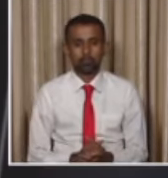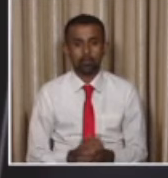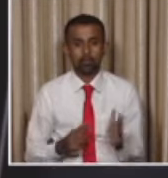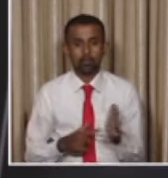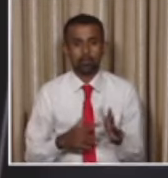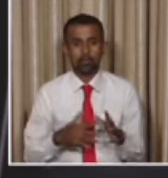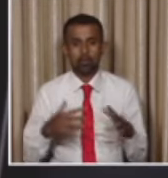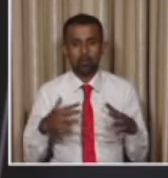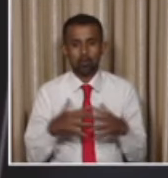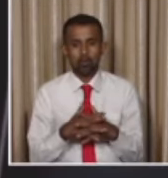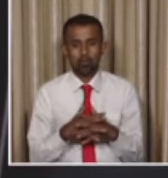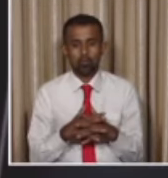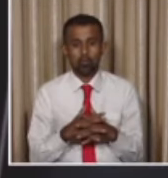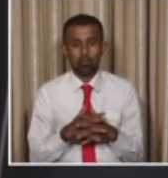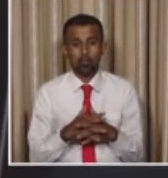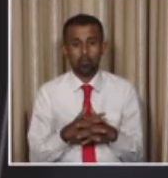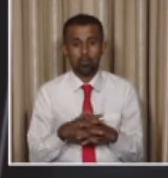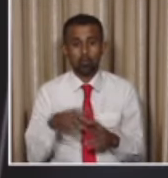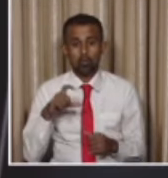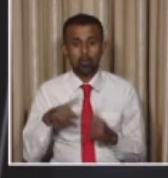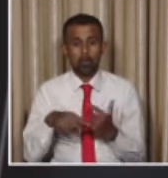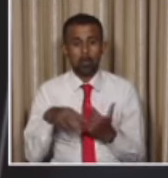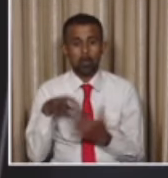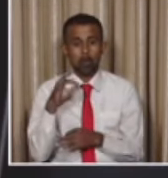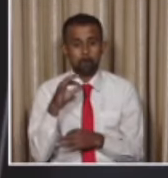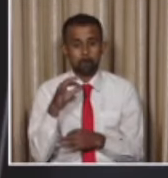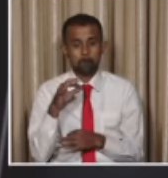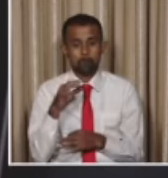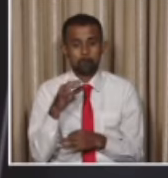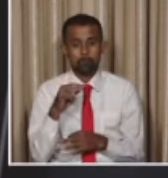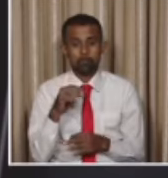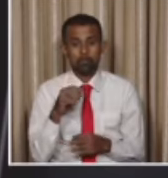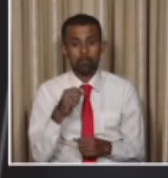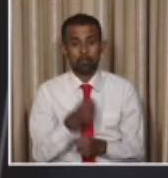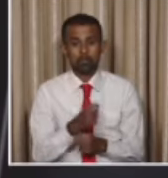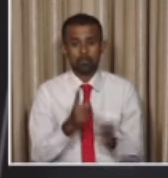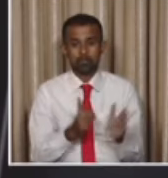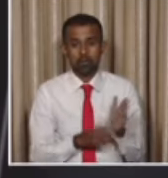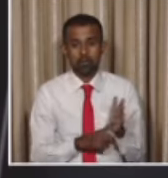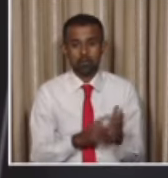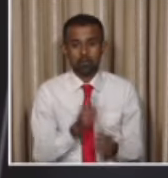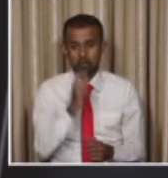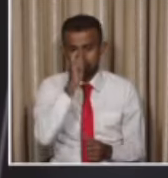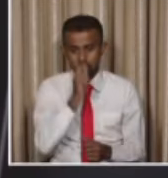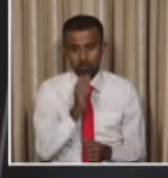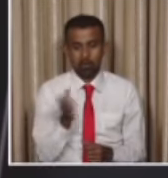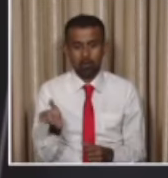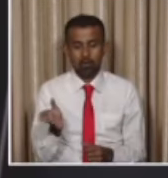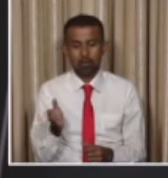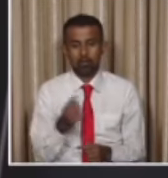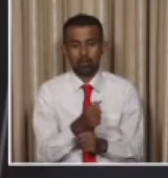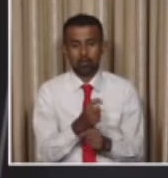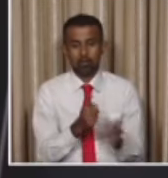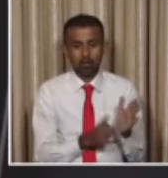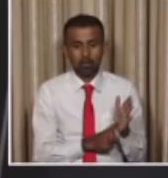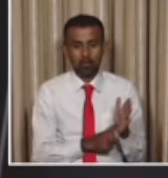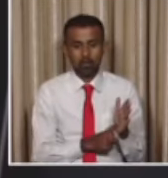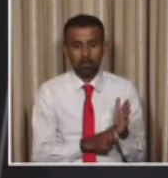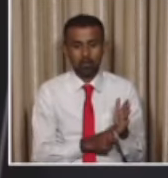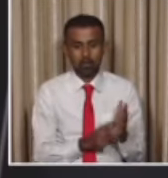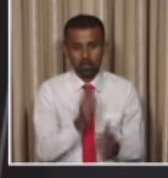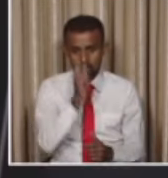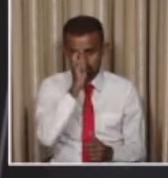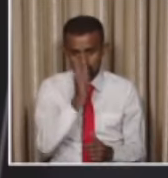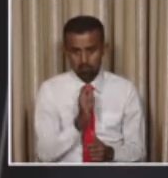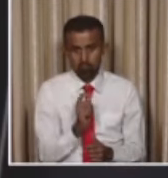පිළිබඳ මහාචාර්ය කොළඹ විශ්වවිද්‍යාලයේ හිටපු උපකුලපති මහාචාර්ය ජී.එල්. පීරිස්. ජී.එල්. පීරිස්